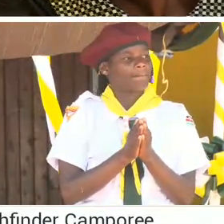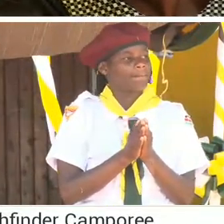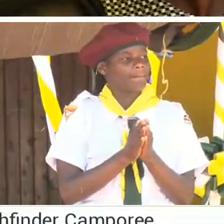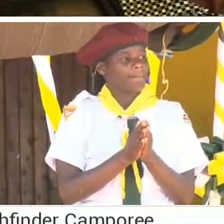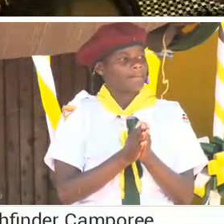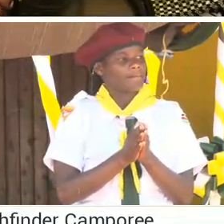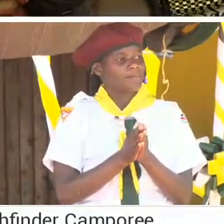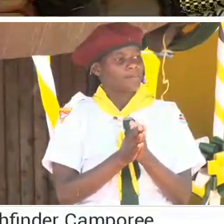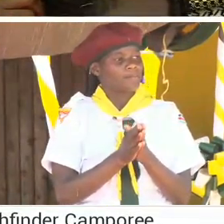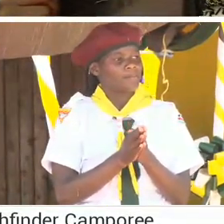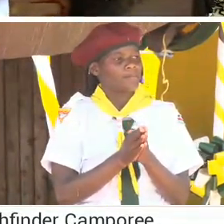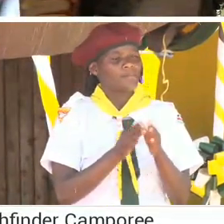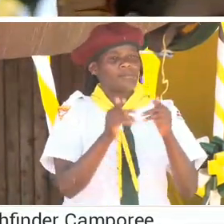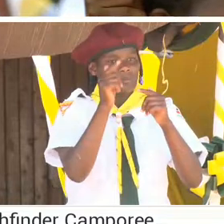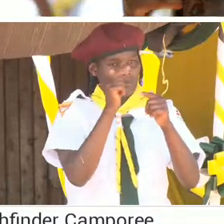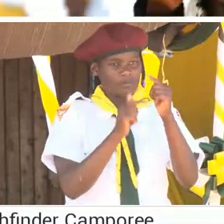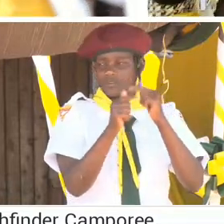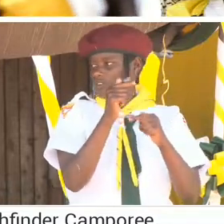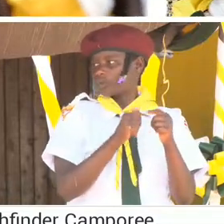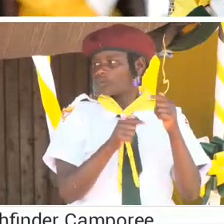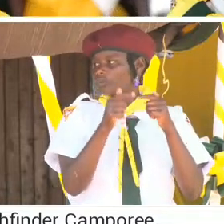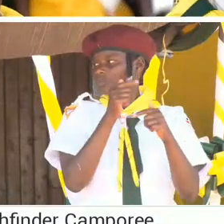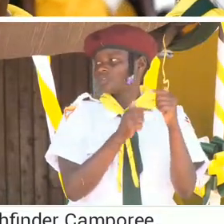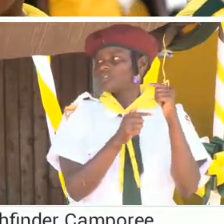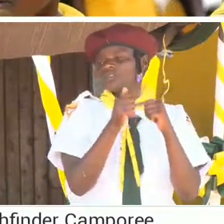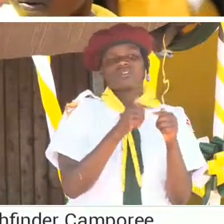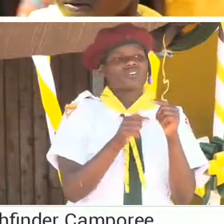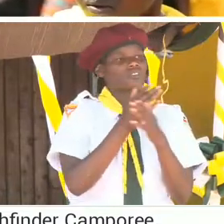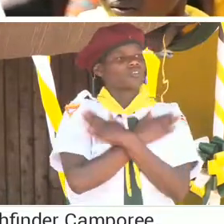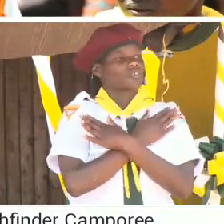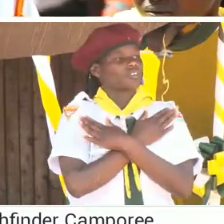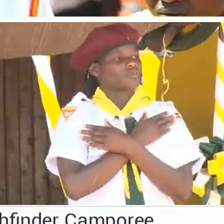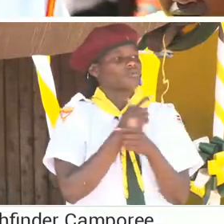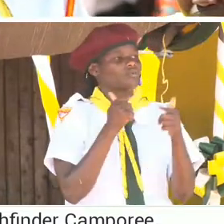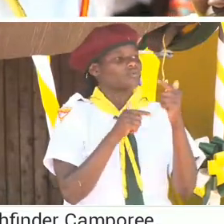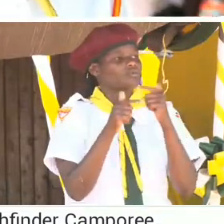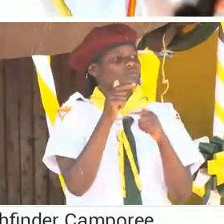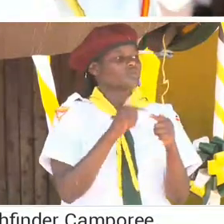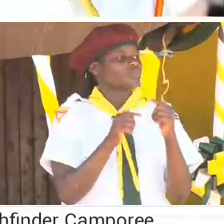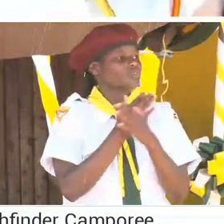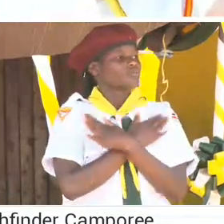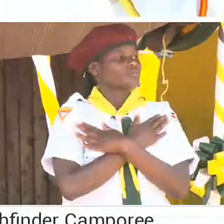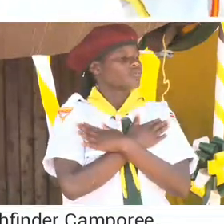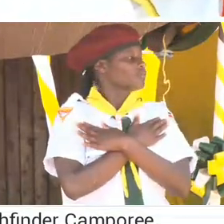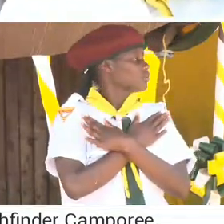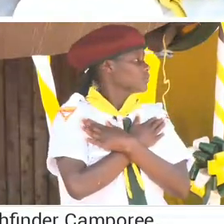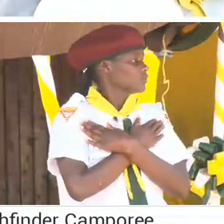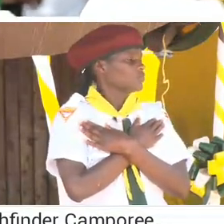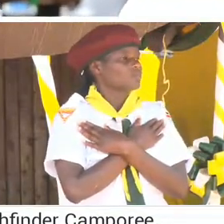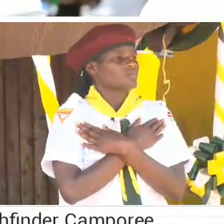Yes. Njoo. Njoo rafiki. Njoo.